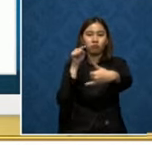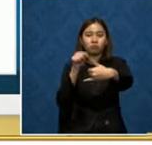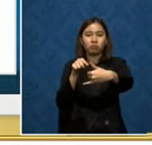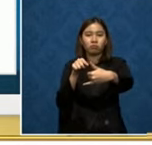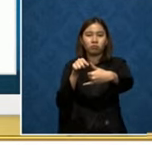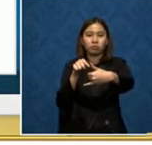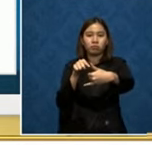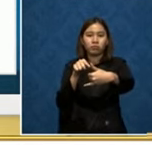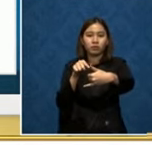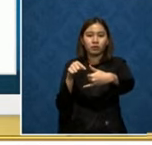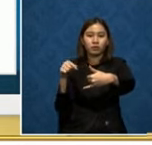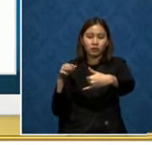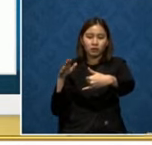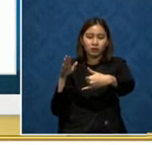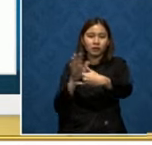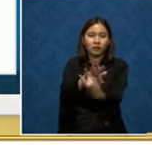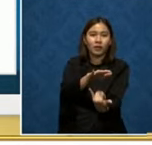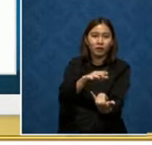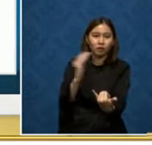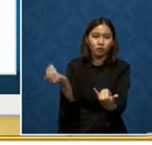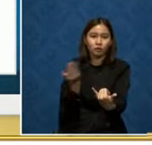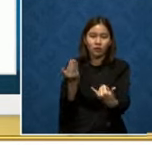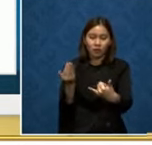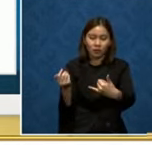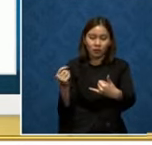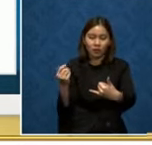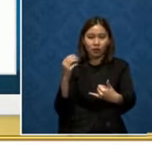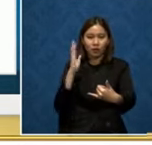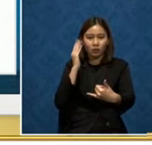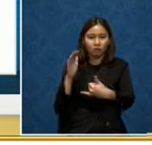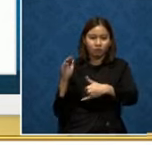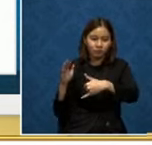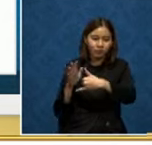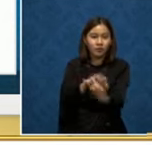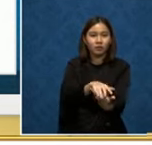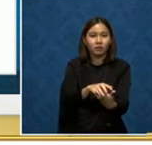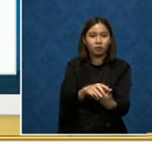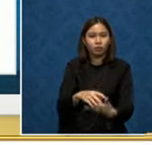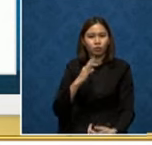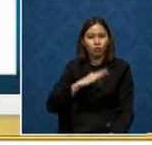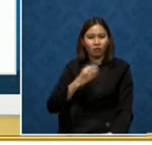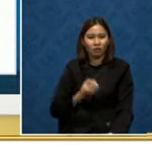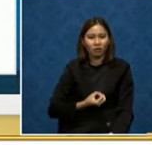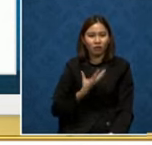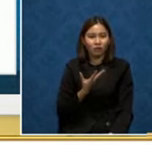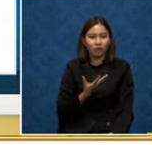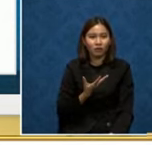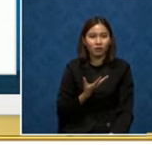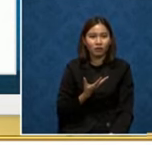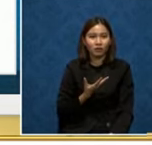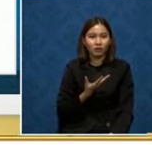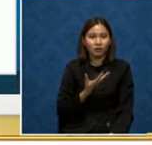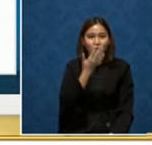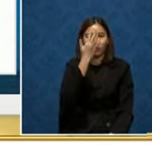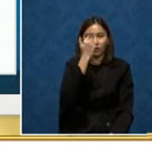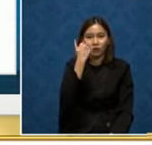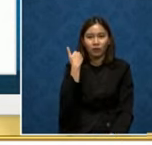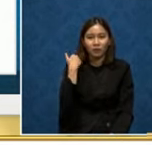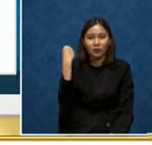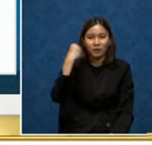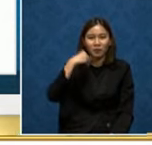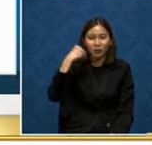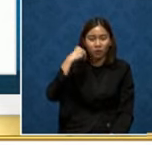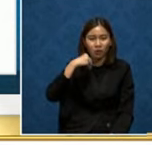ทีพลูกชาย นะครับผมตกใจมาก่ประธานว่าเรื่องแบบนี้ มันเกิดขึ้นบ่อย Sab